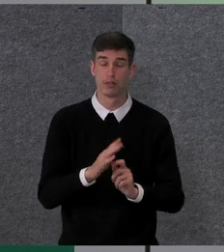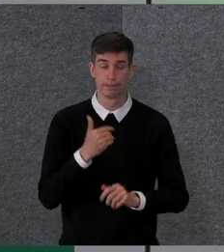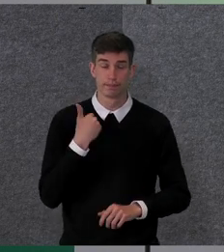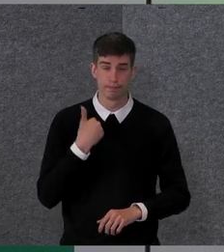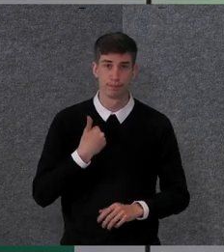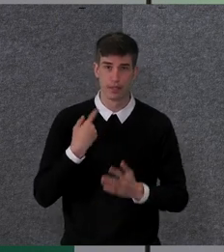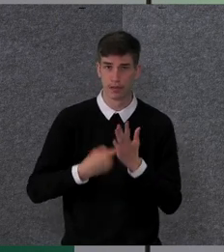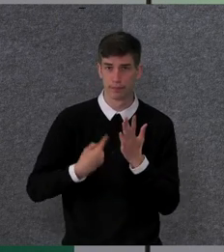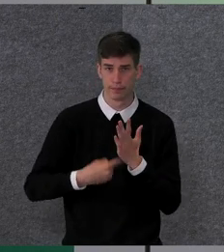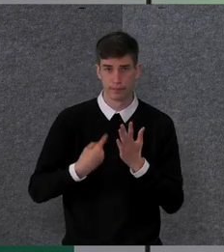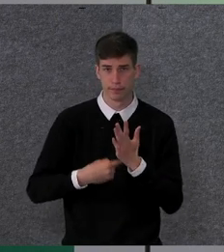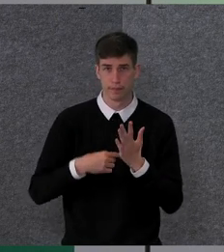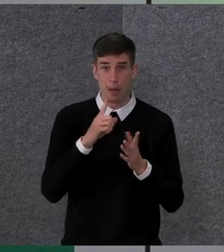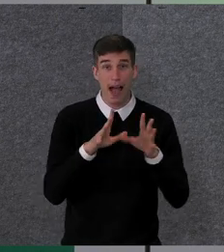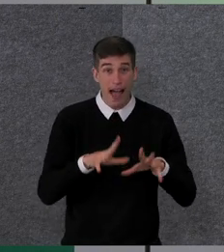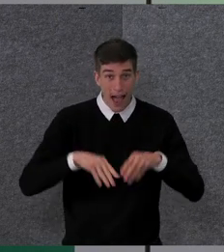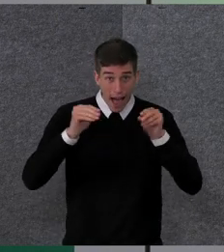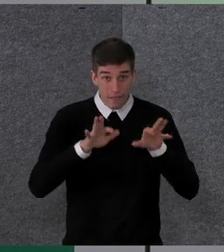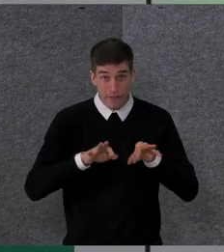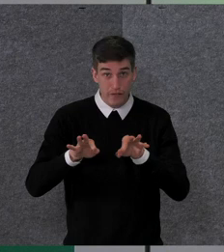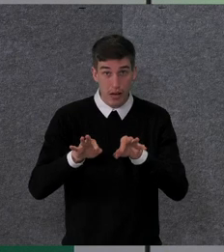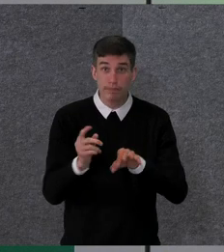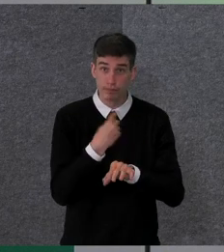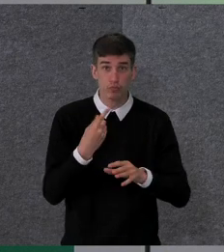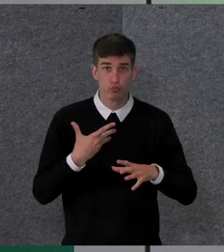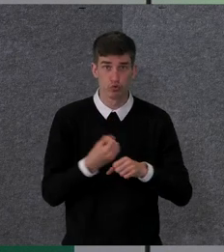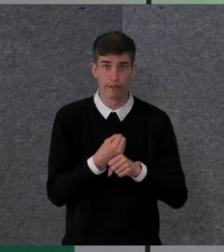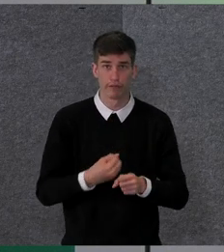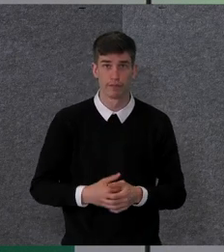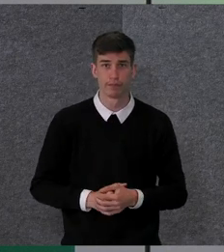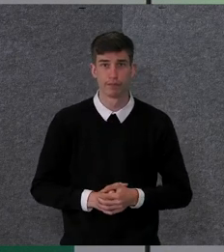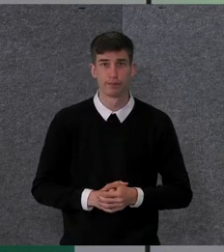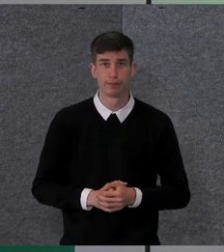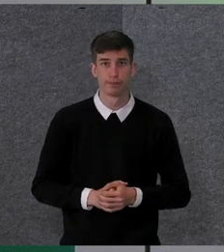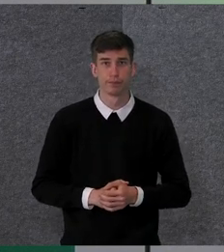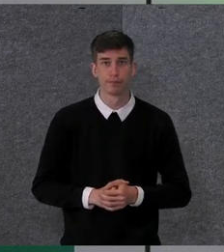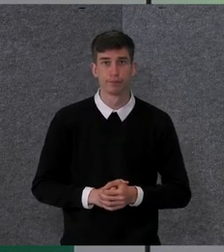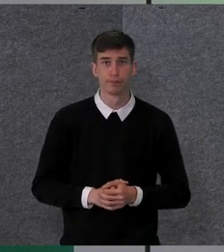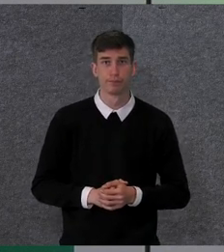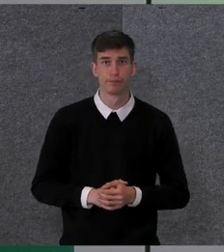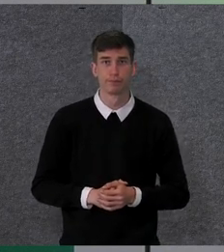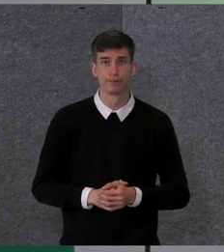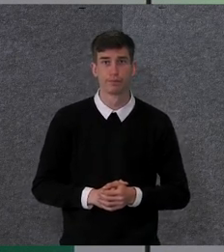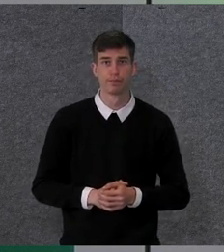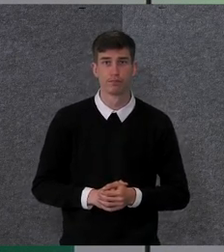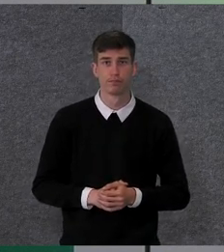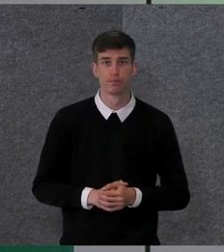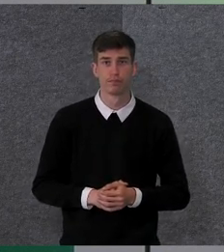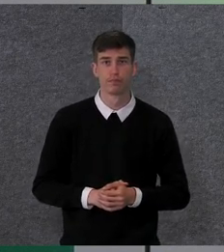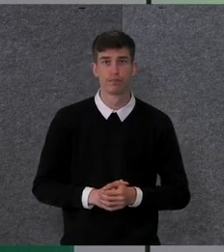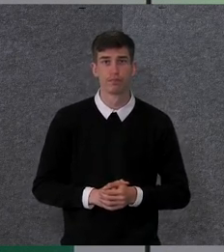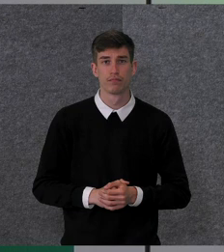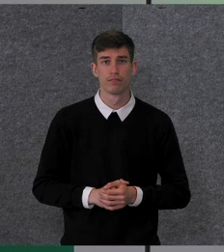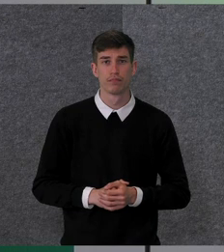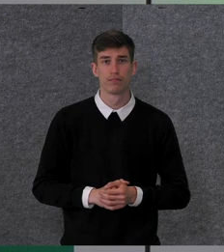notwendigen Paradigmenwechsel einzuleiten, da kommen wir nicht umhin. Es gilt also, aktive Überzeugungsarbeit zu